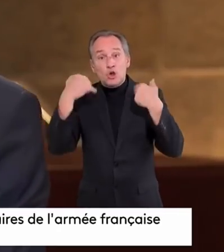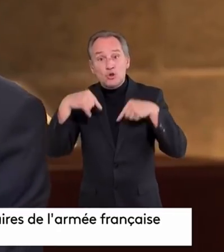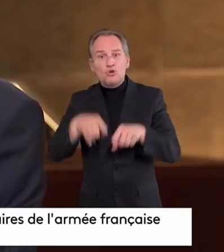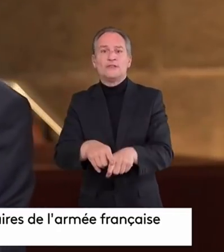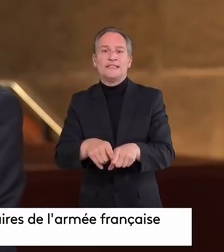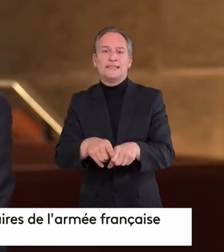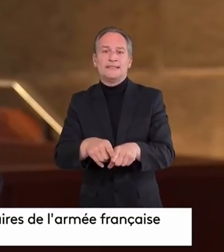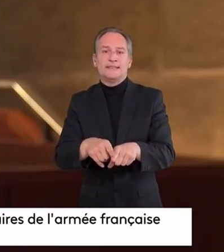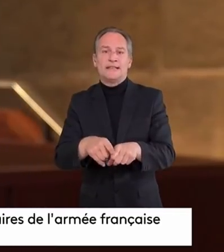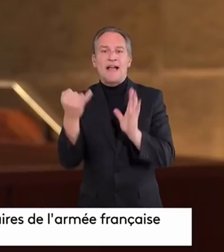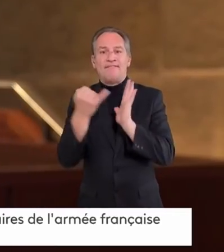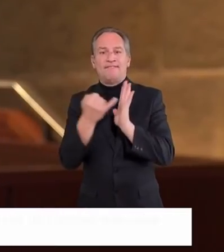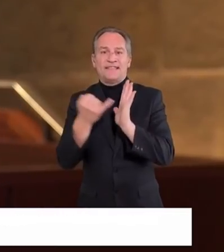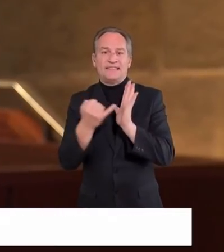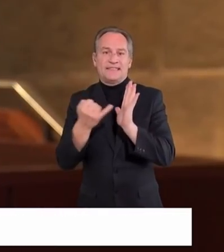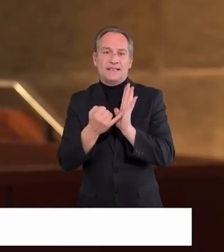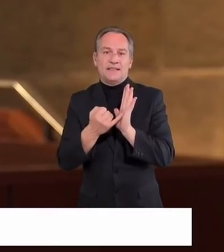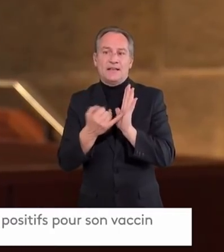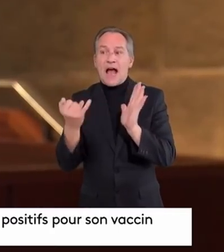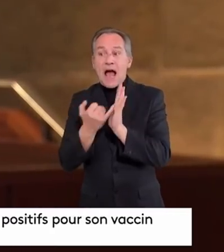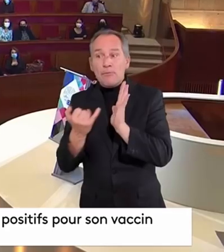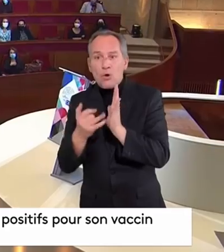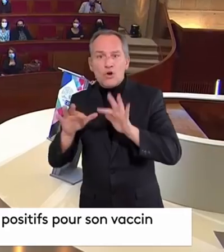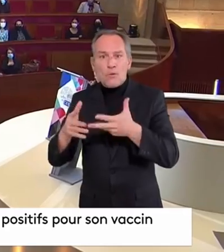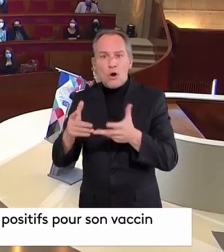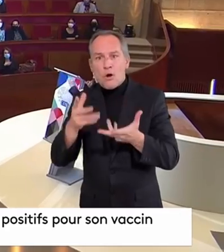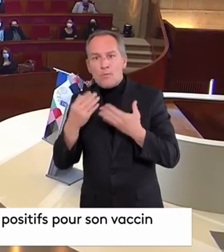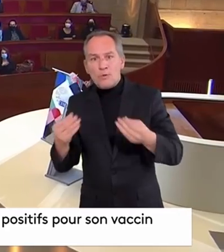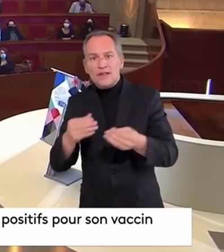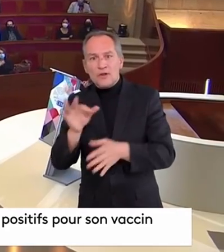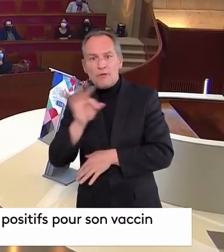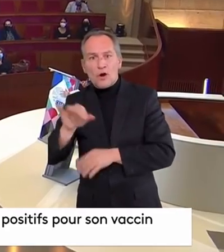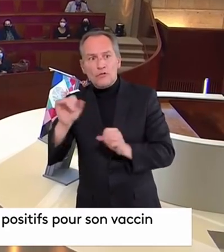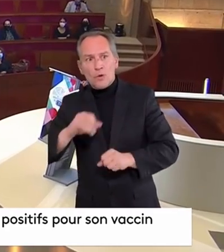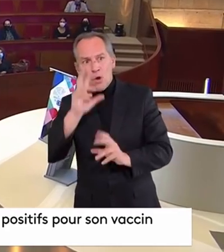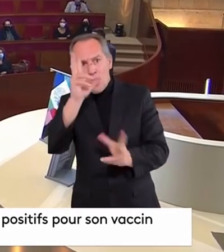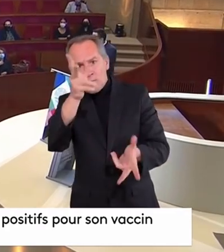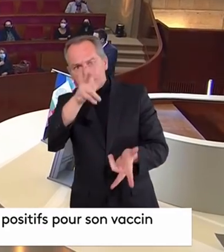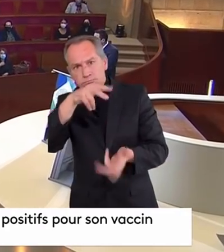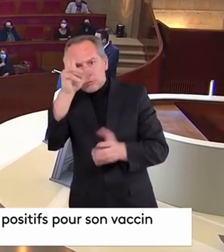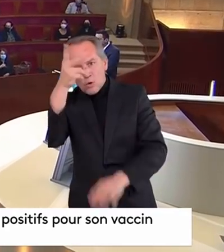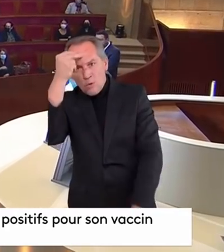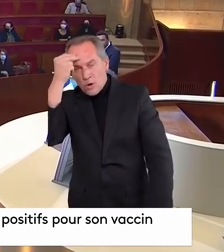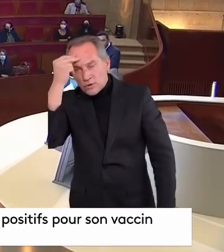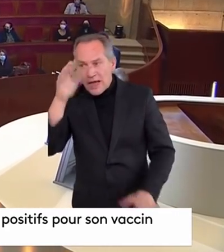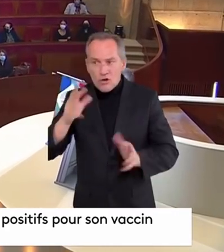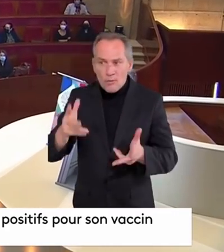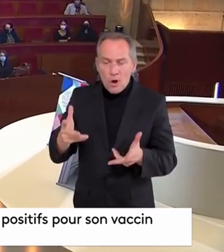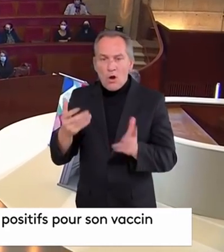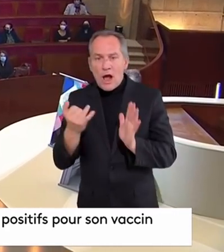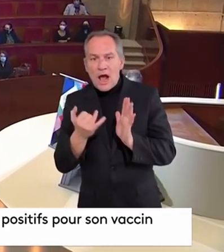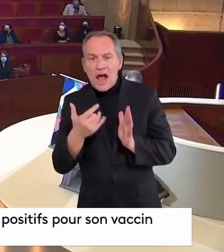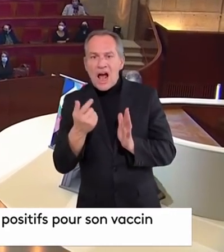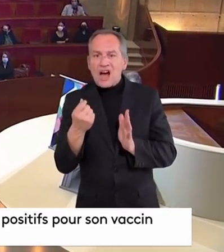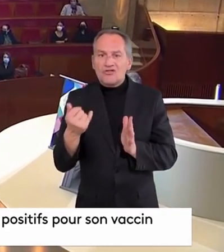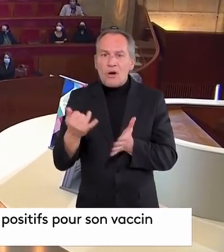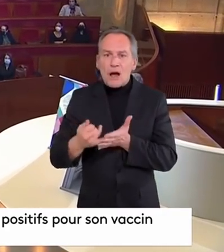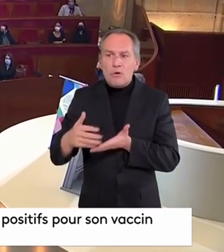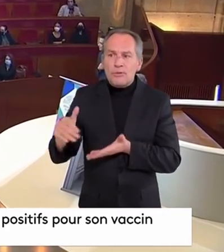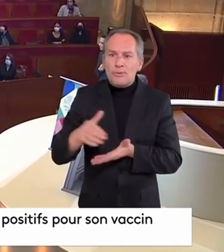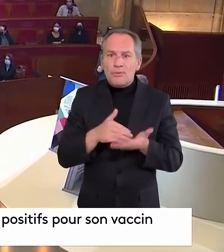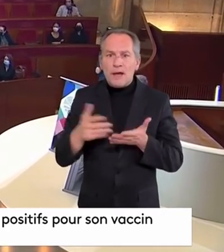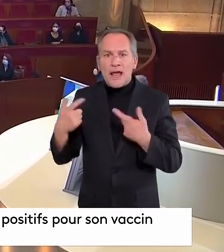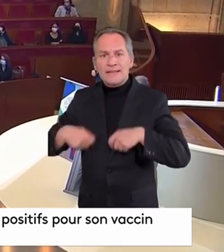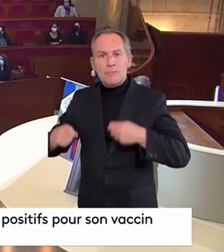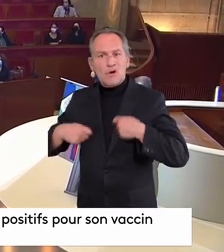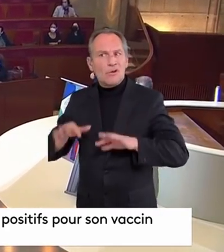Comment l'impôt peut être compris et accepté par les Français, et comment leur argent est dépensé ? Sébastien Mariani avait d'ailleurs une autre question à vous poser là-dessus. Oui,